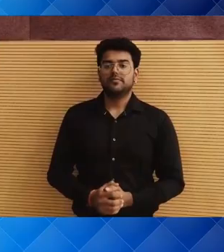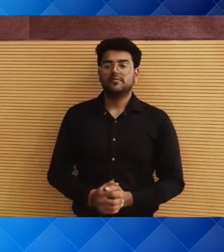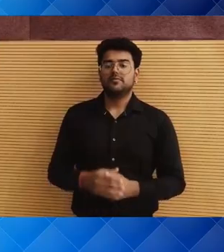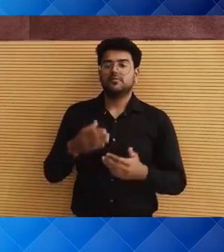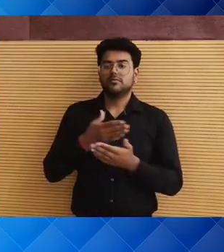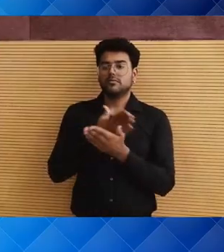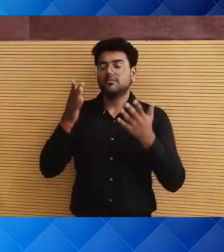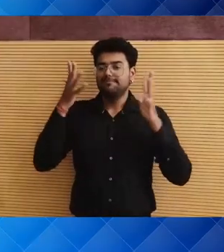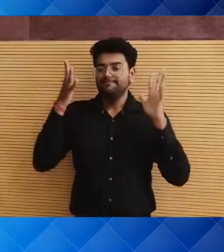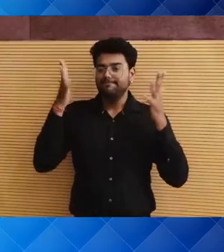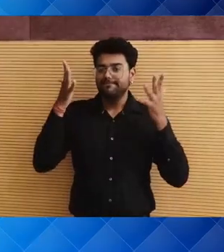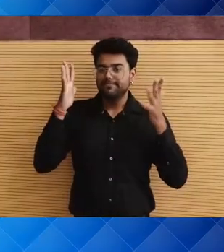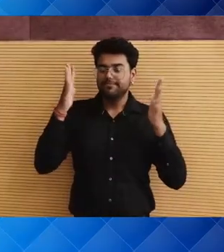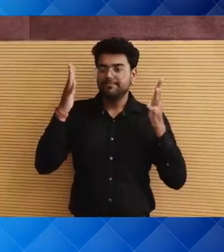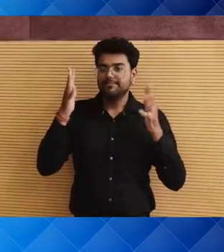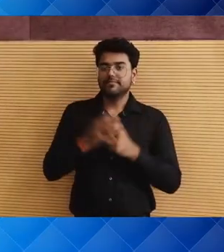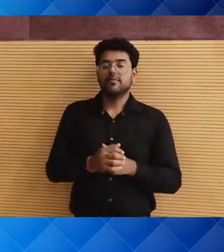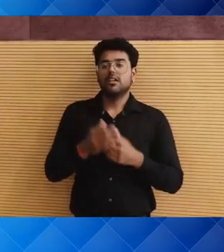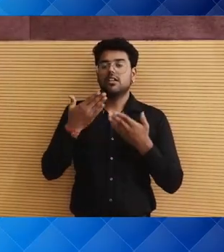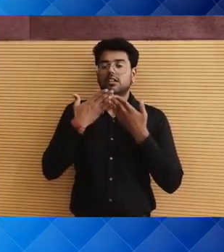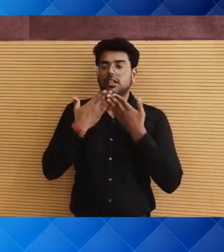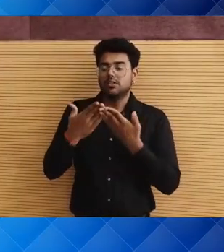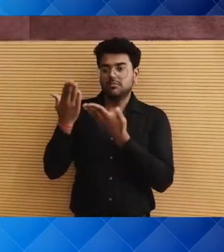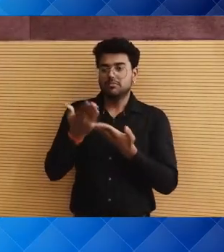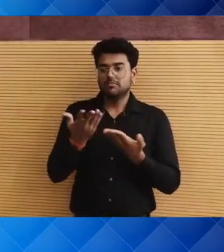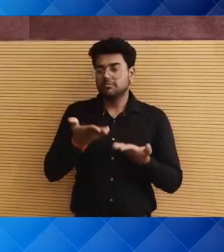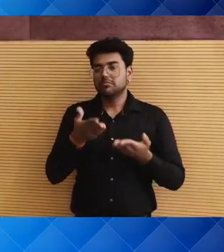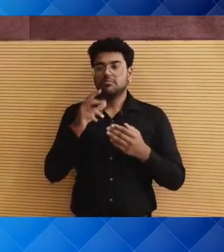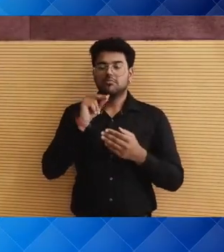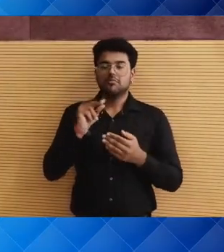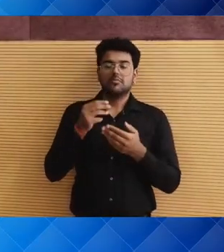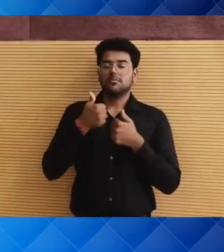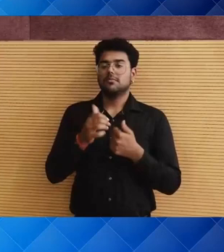आप सबकी करतल ध्वनि के साथ सर आपका बहुत बहुत आभार, बहुत बहुत धन्यवाद।